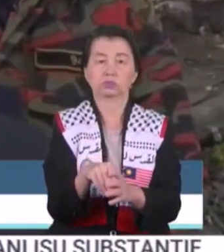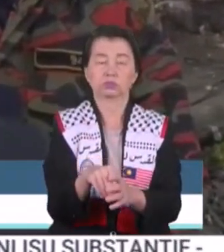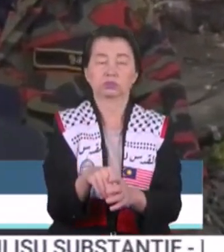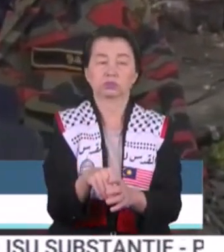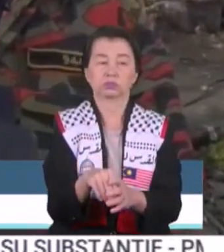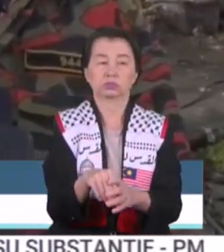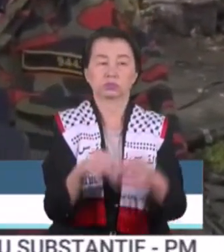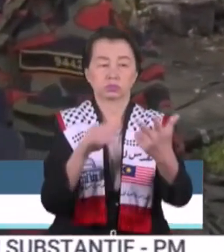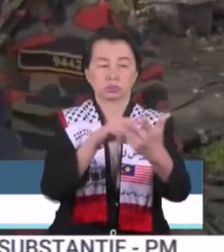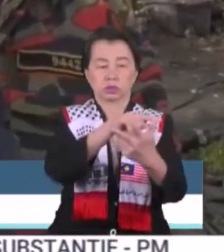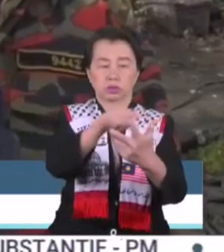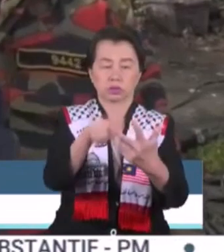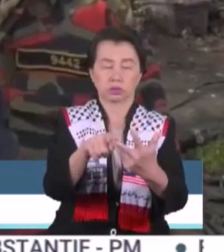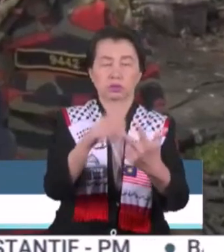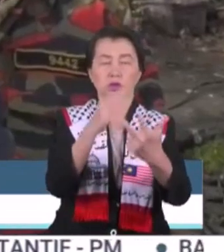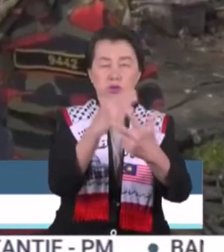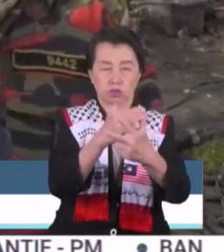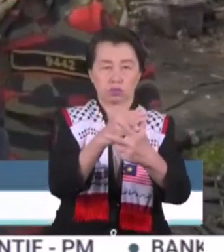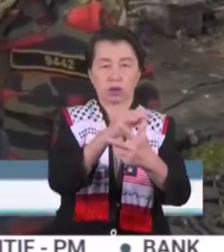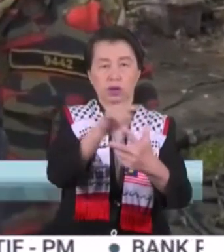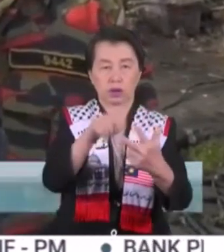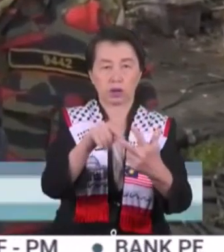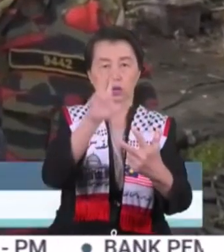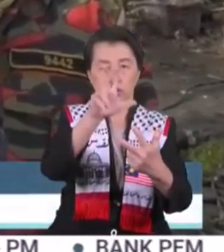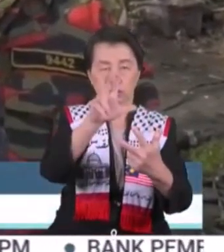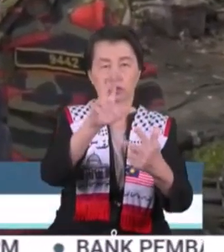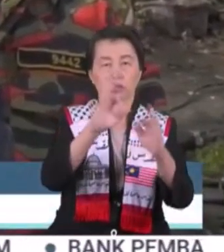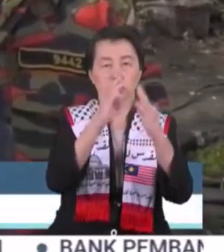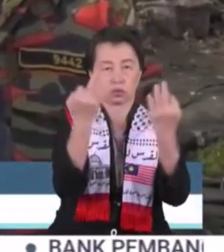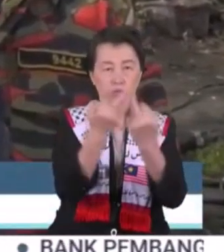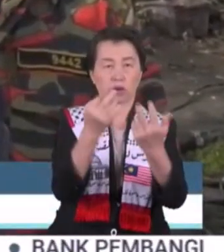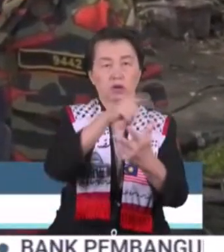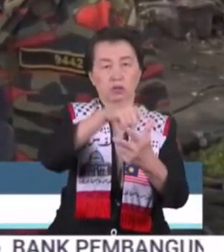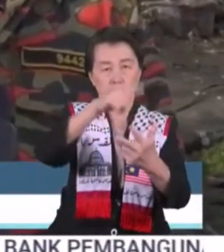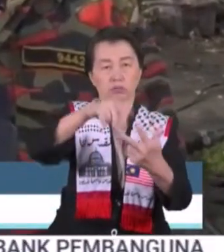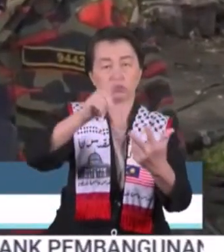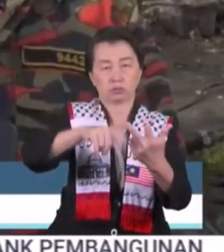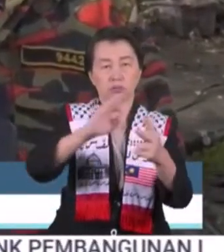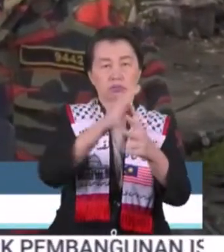3 unit rumah, melibatkan 3 keluarga